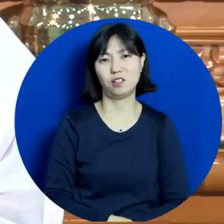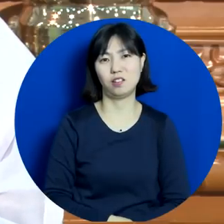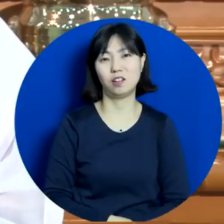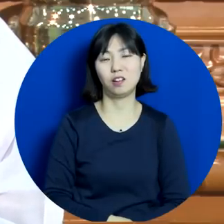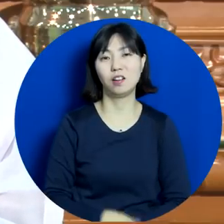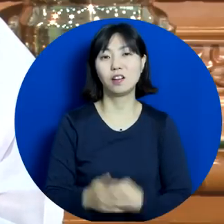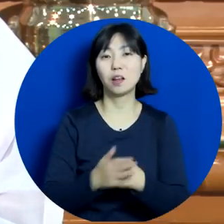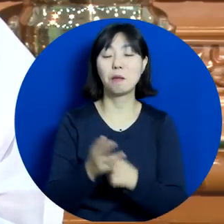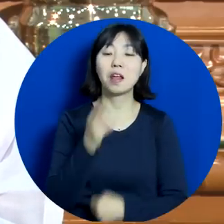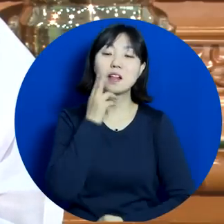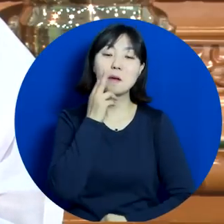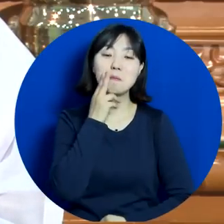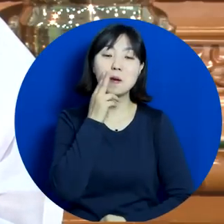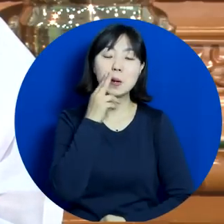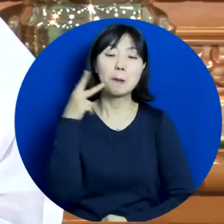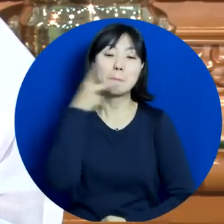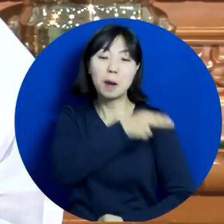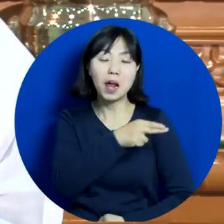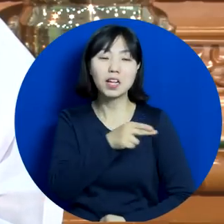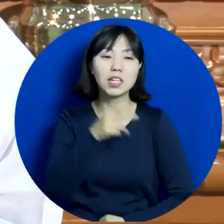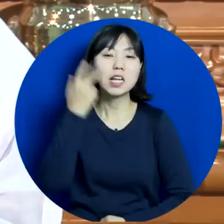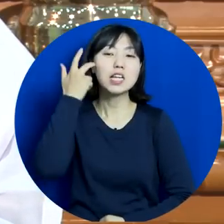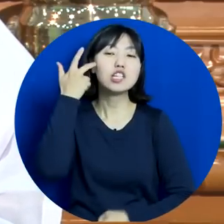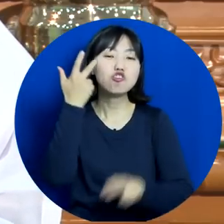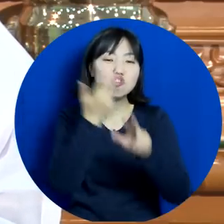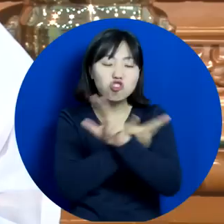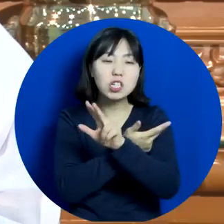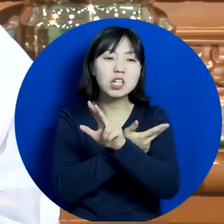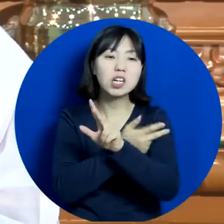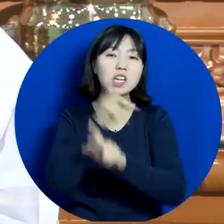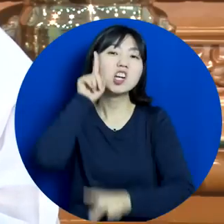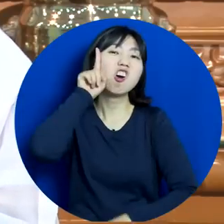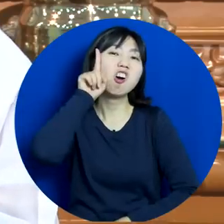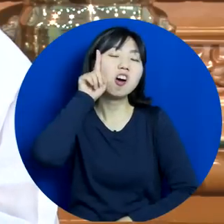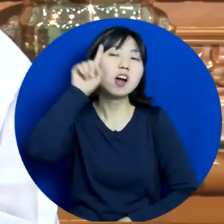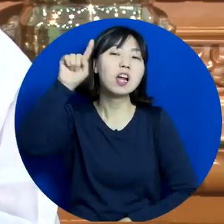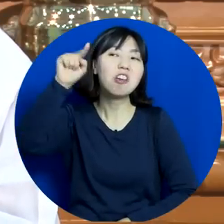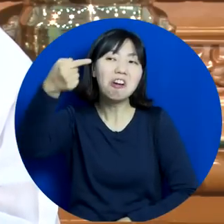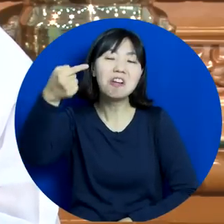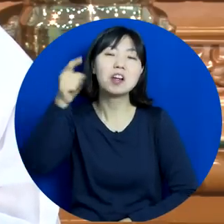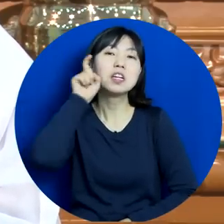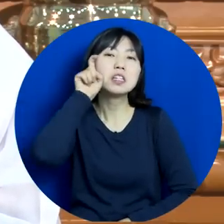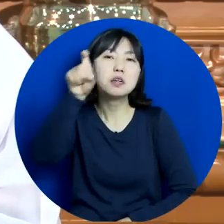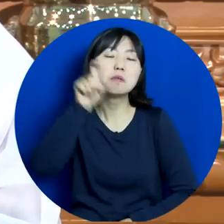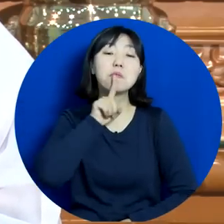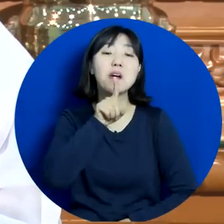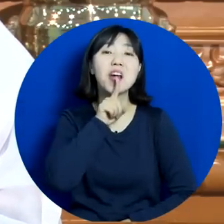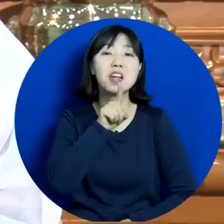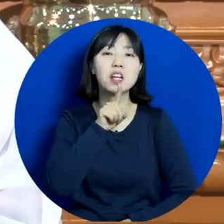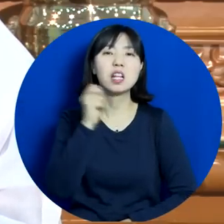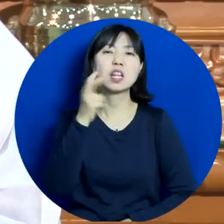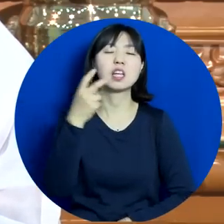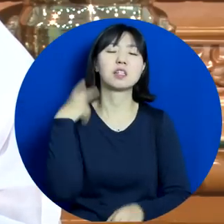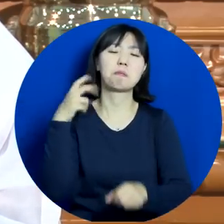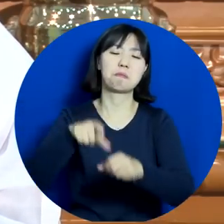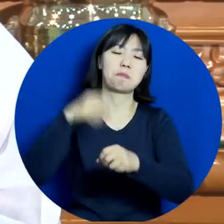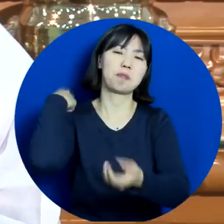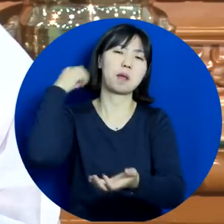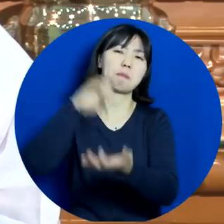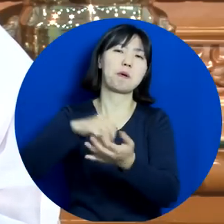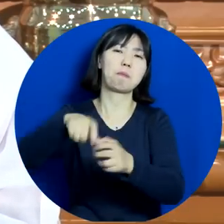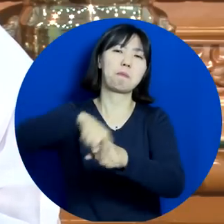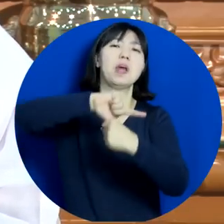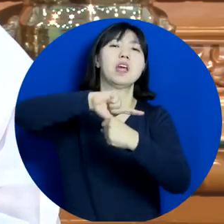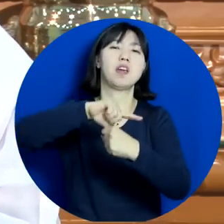벌써 담배 안 피운 지 뭐 일주일 됐다 열흘 됐다 이 얘기는 도로 돌아갈 가능성이